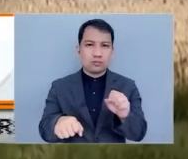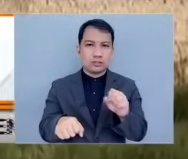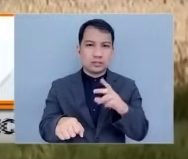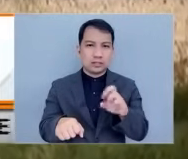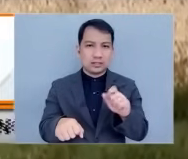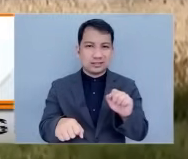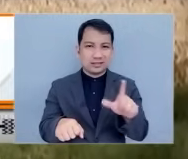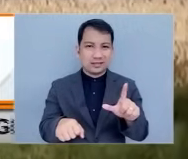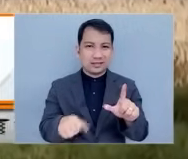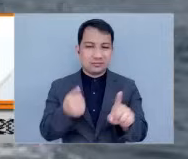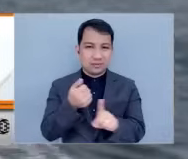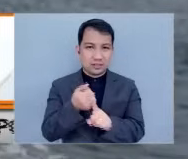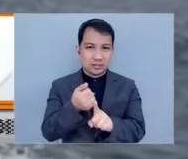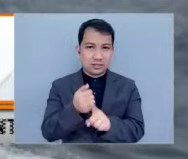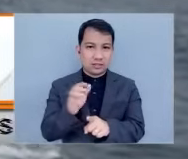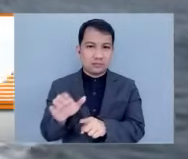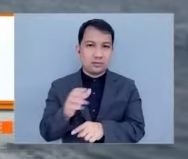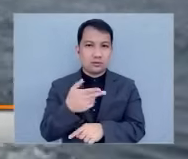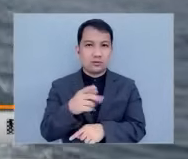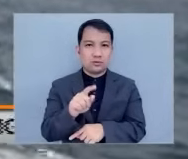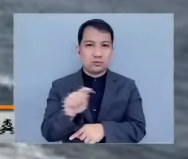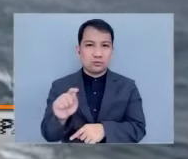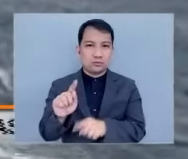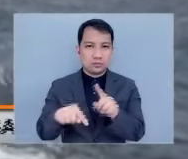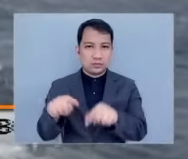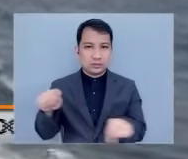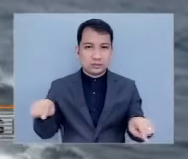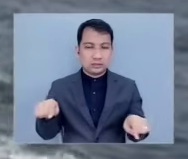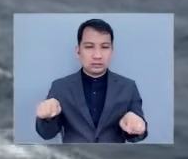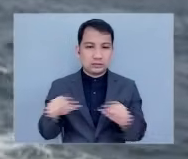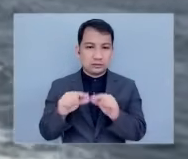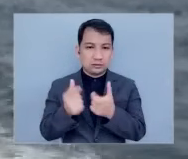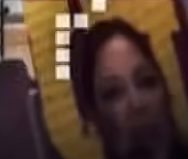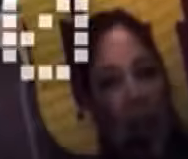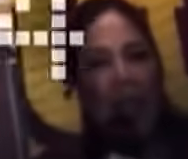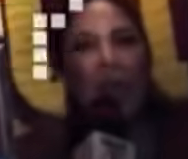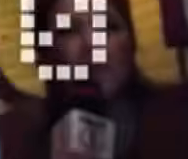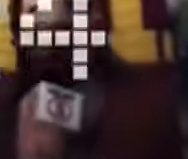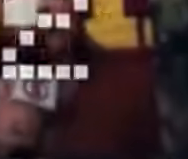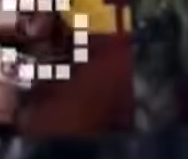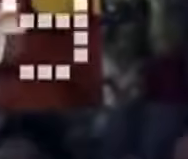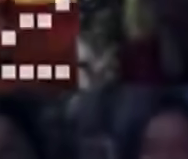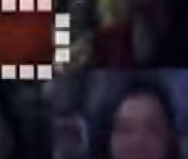pag-atake ng mga Houthi at iba pang armadong grupo.